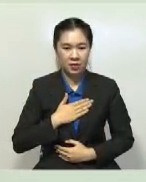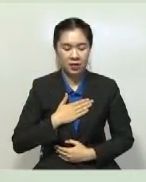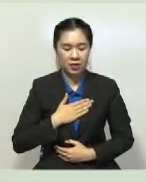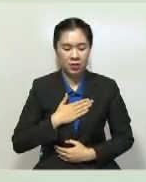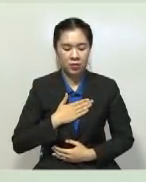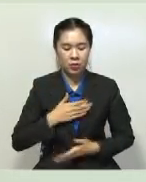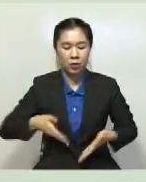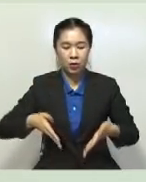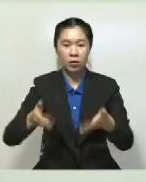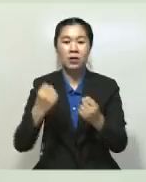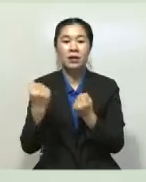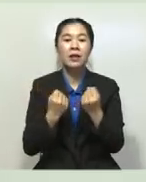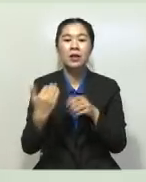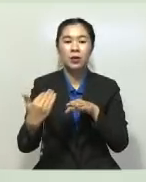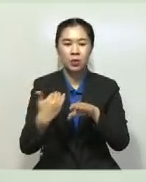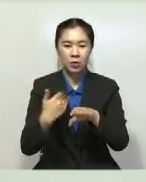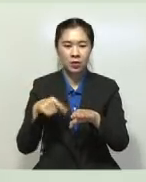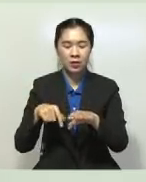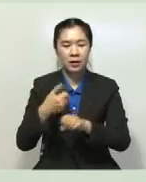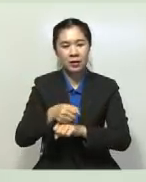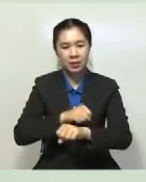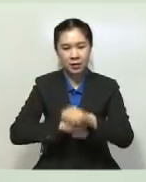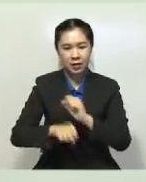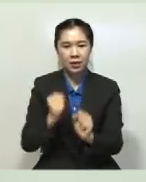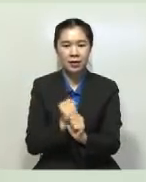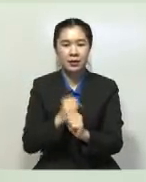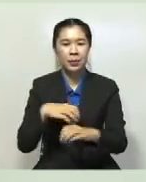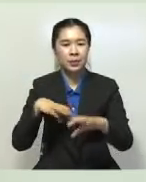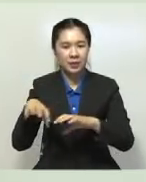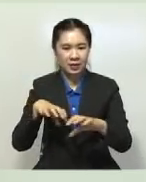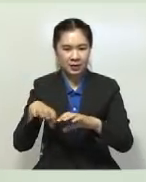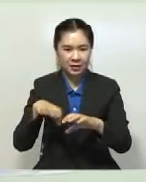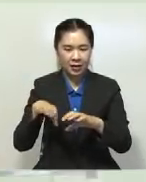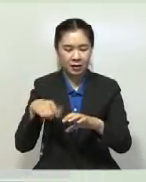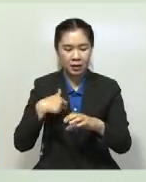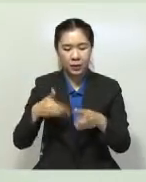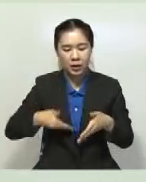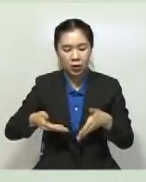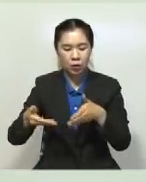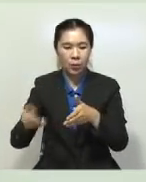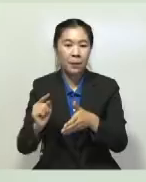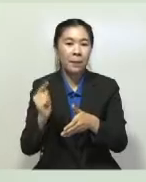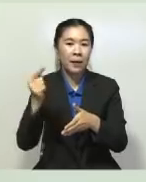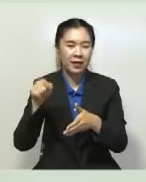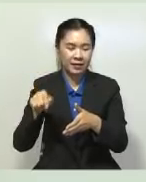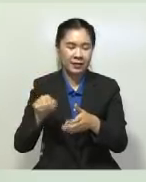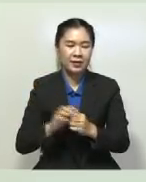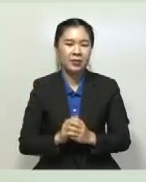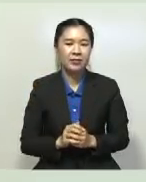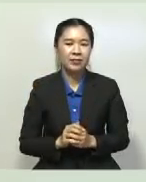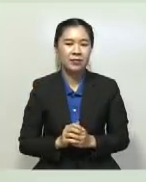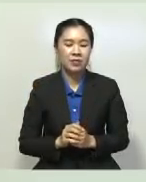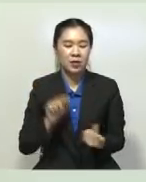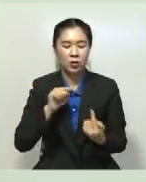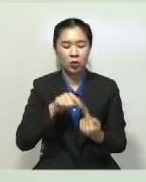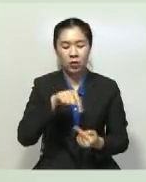รบุรีได้ดำเนินการเตรียมเส้นทางลัดเพื่อเลี่ยงการจราจรบริเวณน้ำท่วม